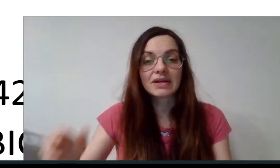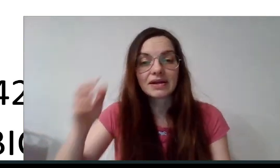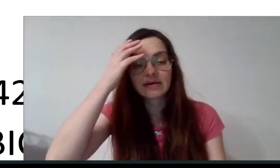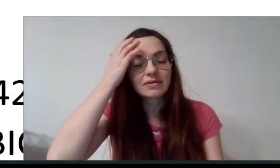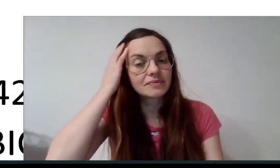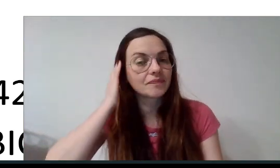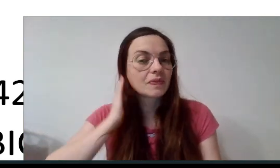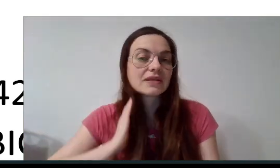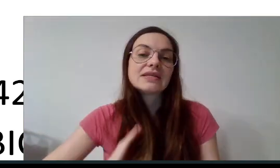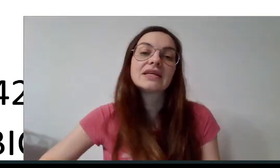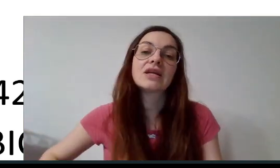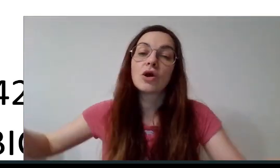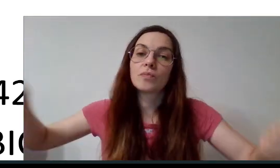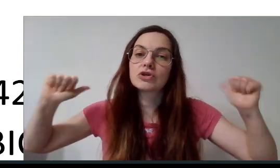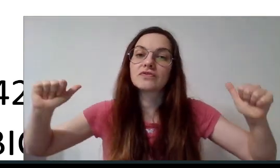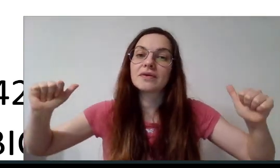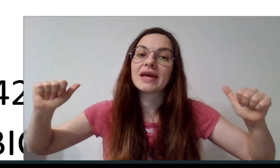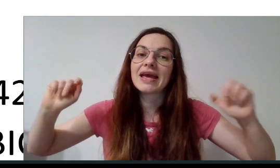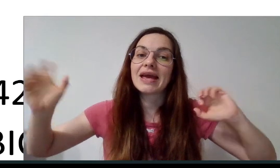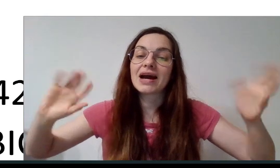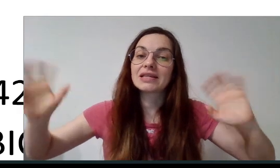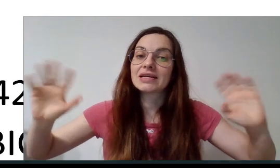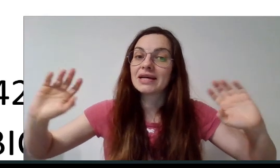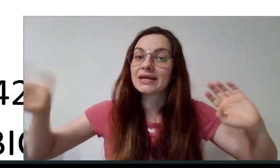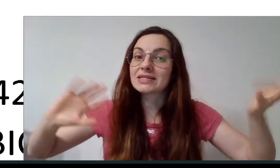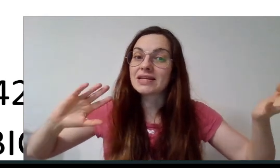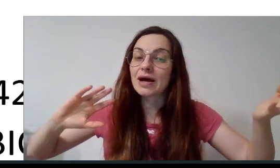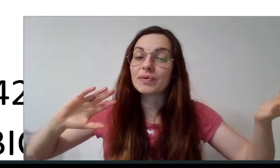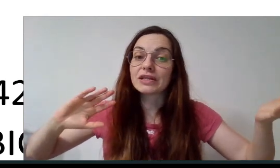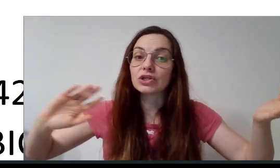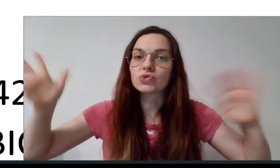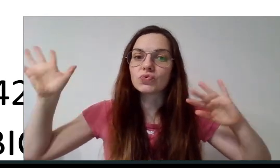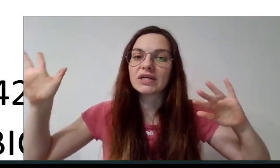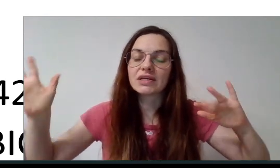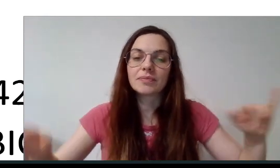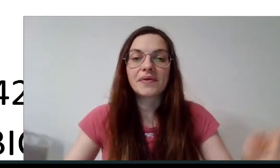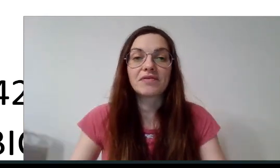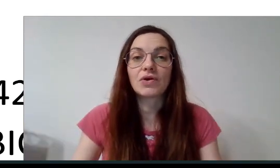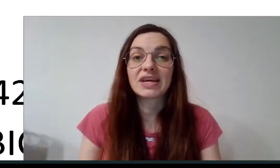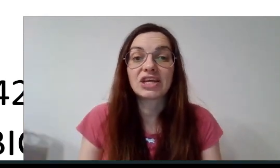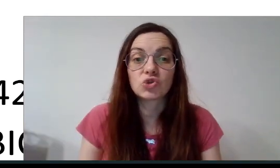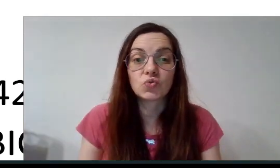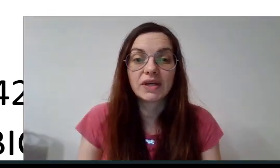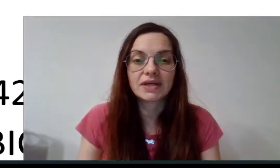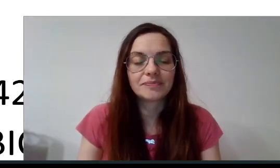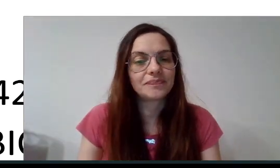glagol. Singen, prošlo vreme, er hat gestern Abend gesungen. Pevao je,